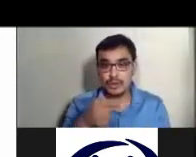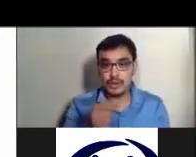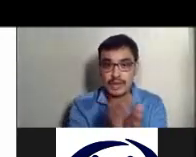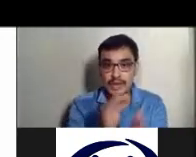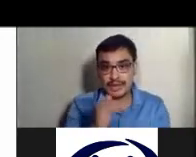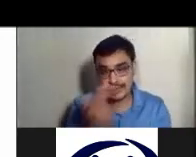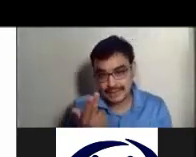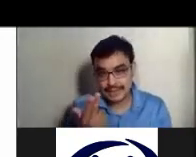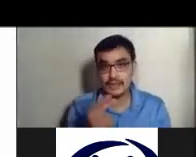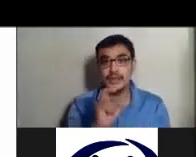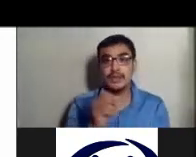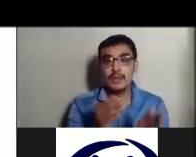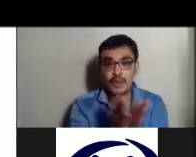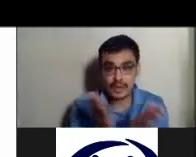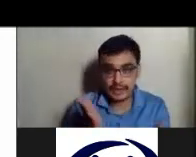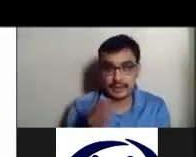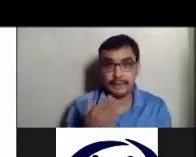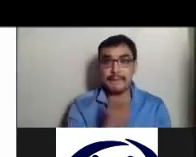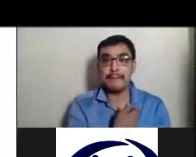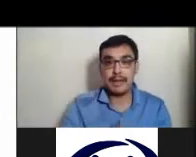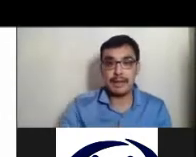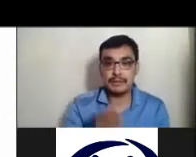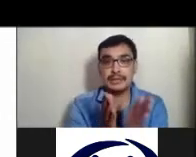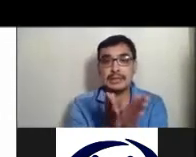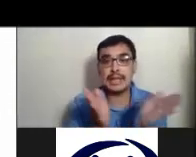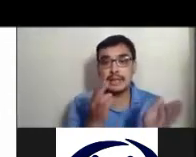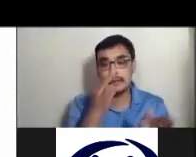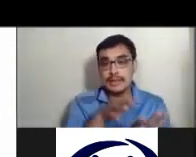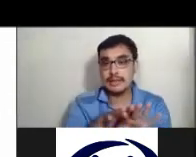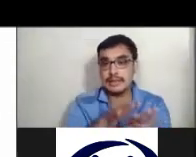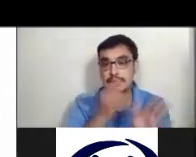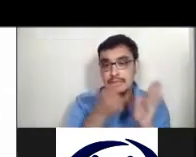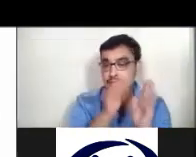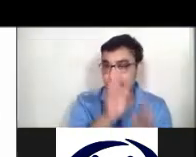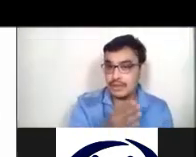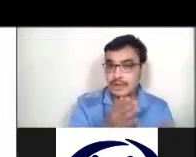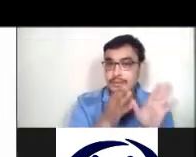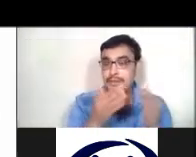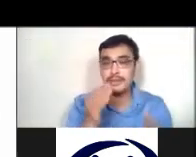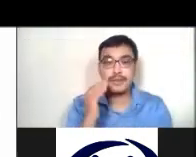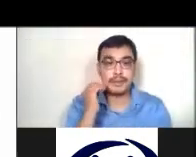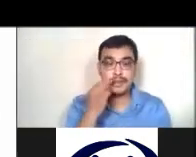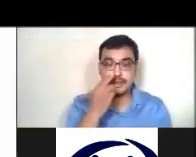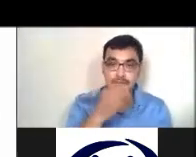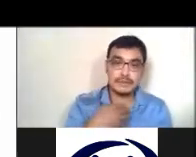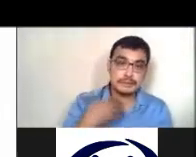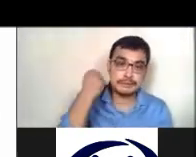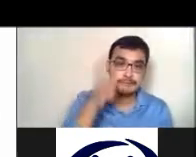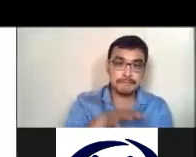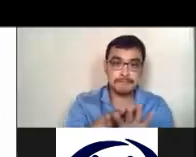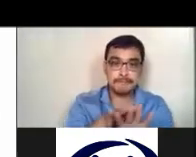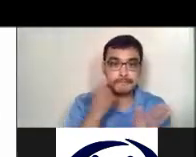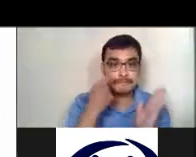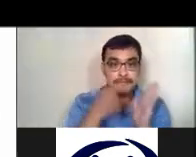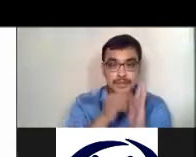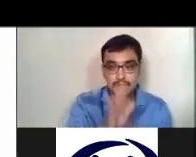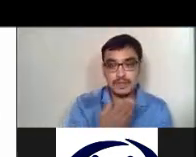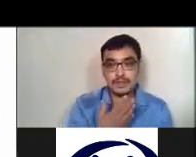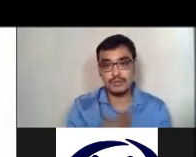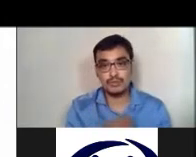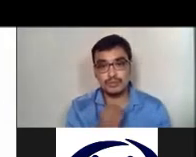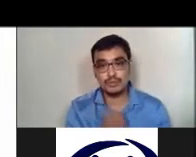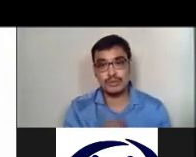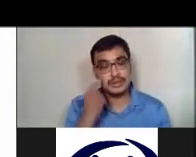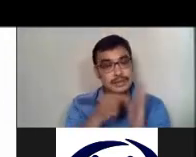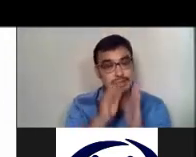कास्टमा यसमा नै धेरै देखिन्छ. म्यारिड महिलामा अब सुसाइड धेरै देखिया छ जसरी डिप्रेसन देखिया जस्तै.